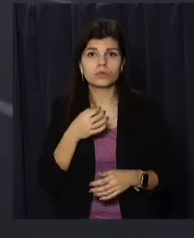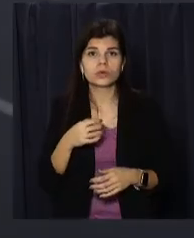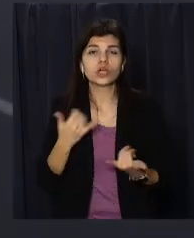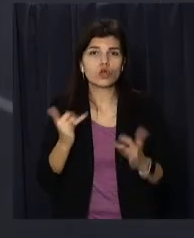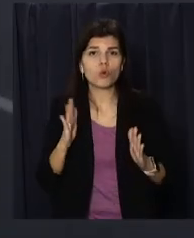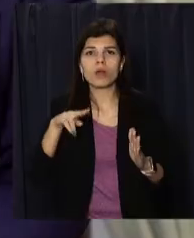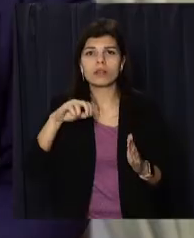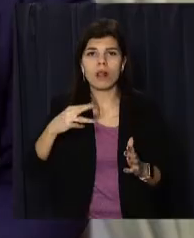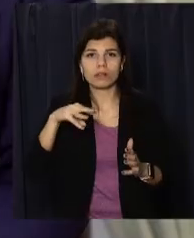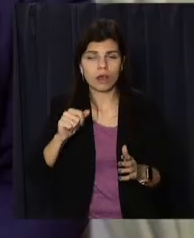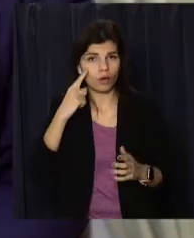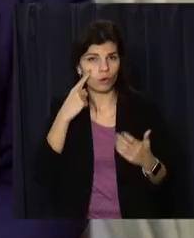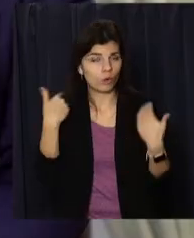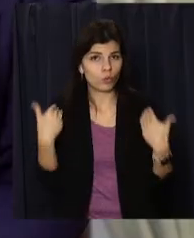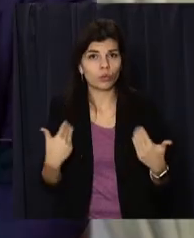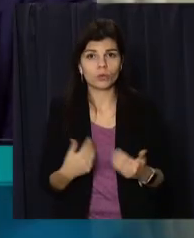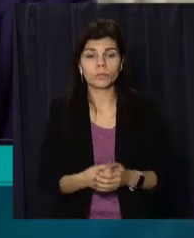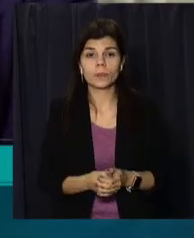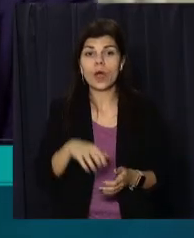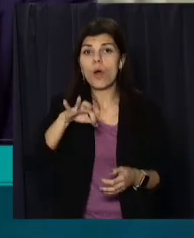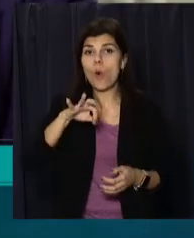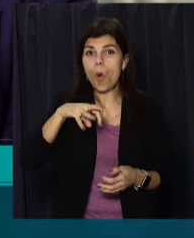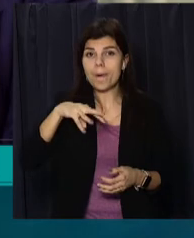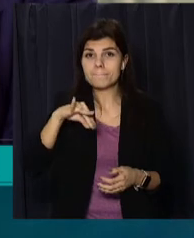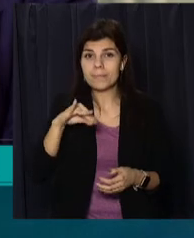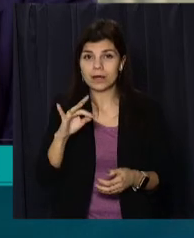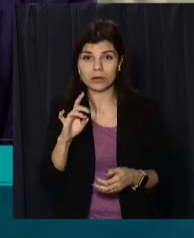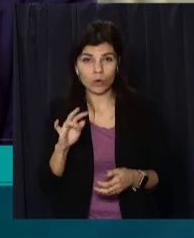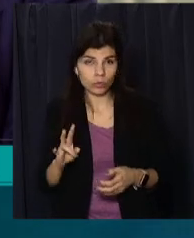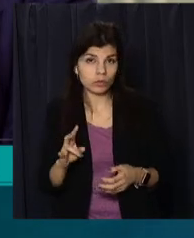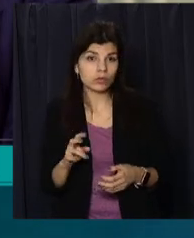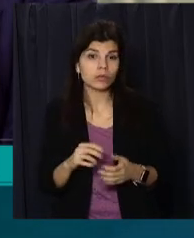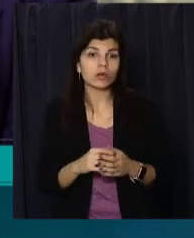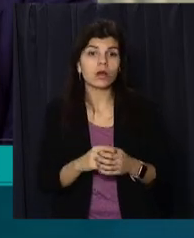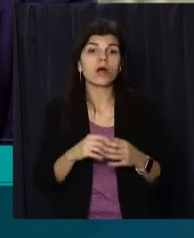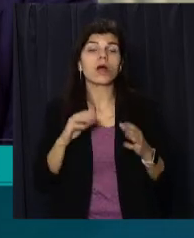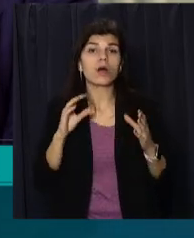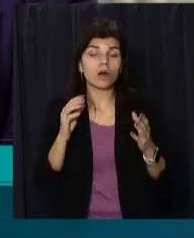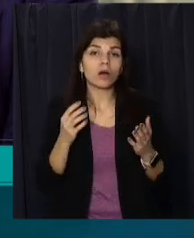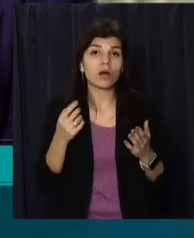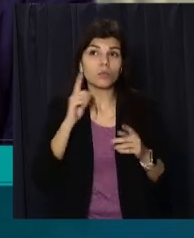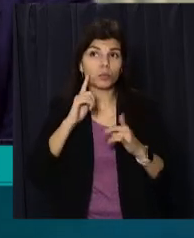дельта. Поява омікрону лише свідчить, вакцинація необхідна,